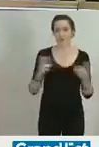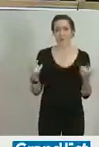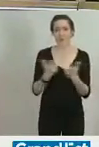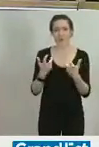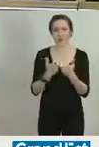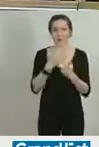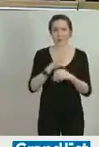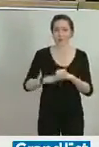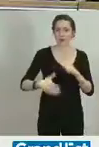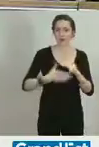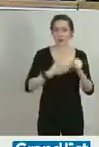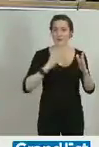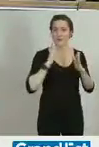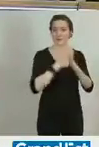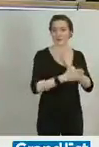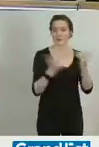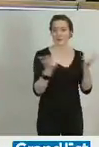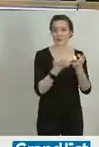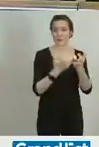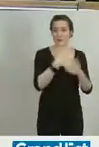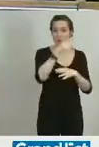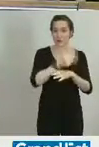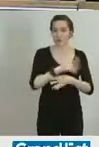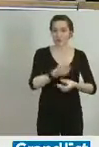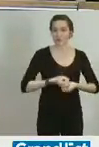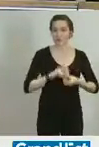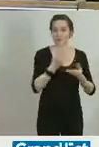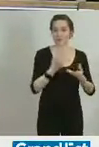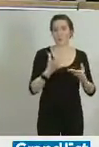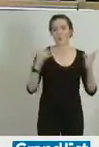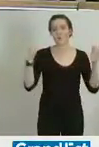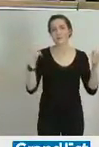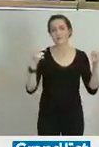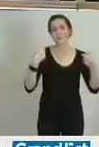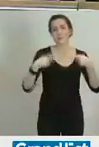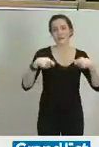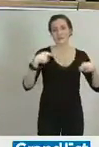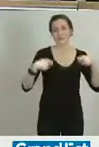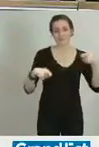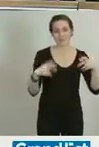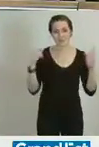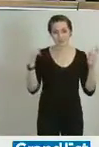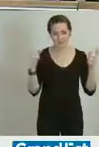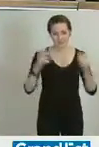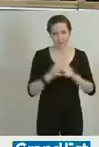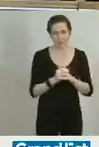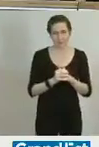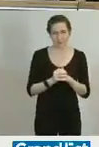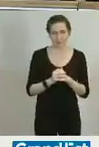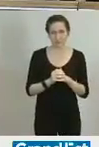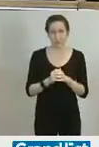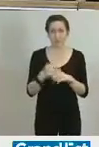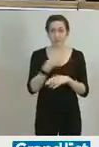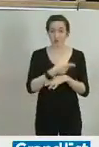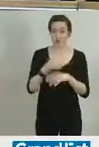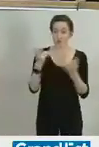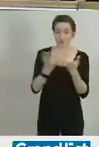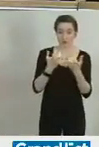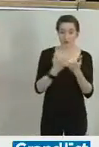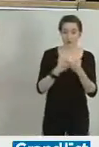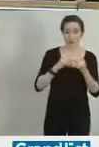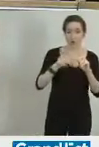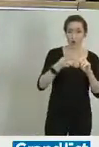l'aide directe pour les artistes plasticiens qui n'existait pas sur les territoires lorrains ou alsaciens.